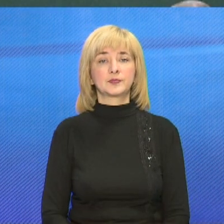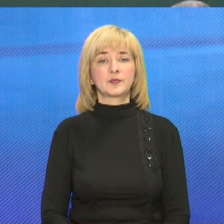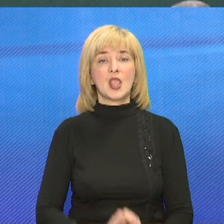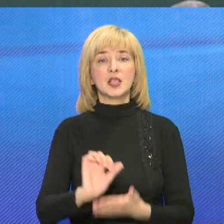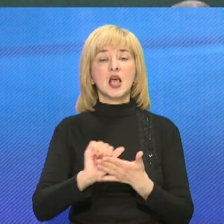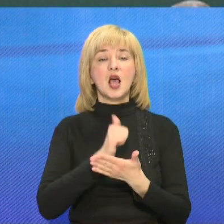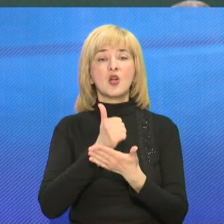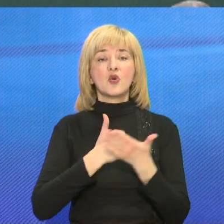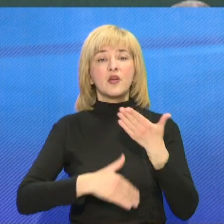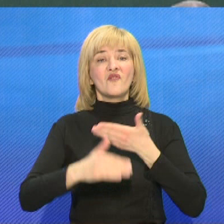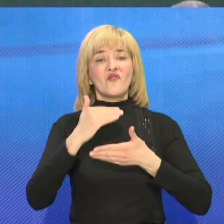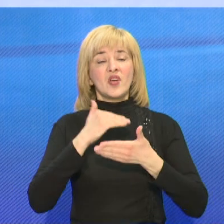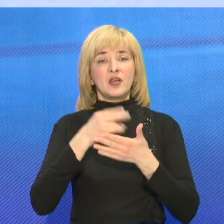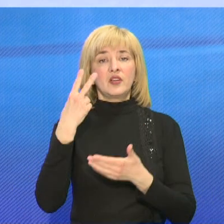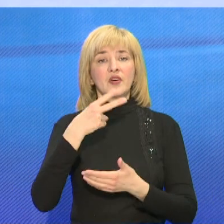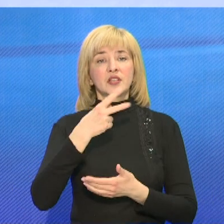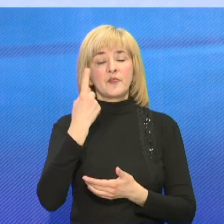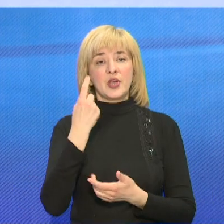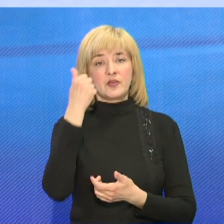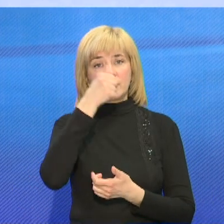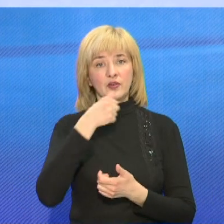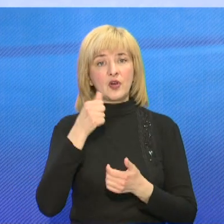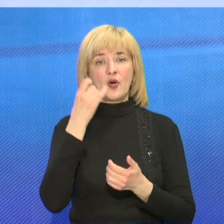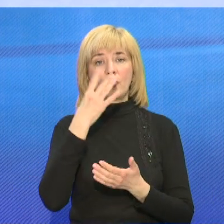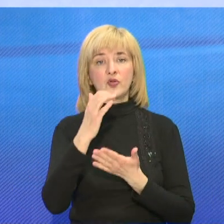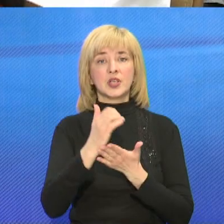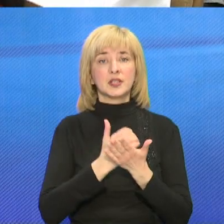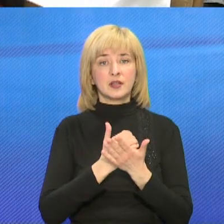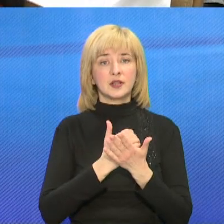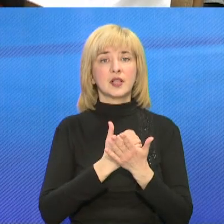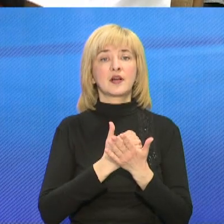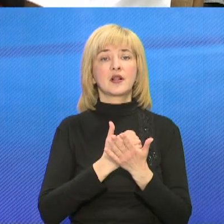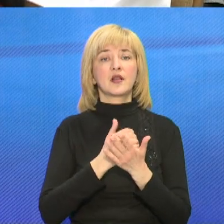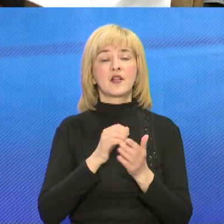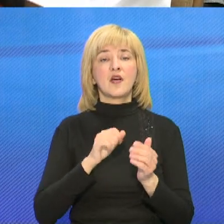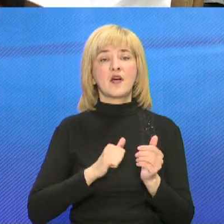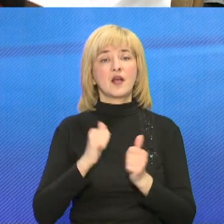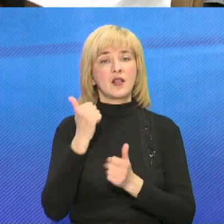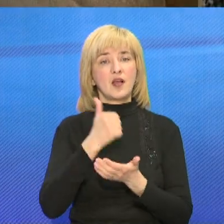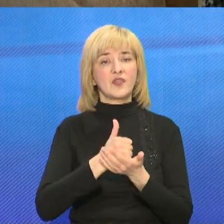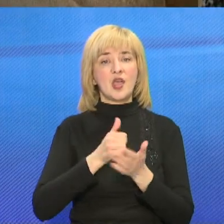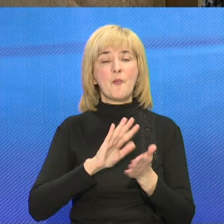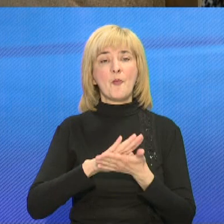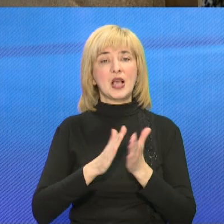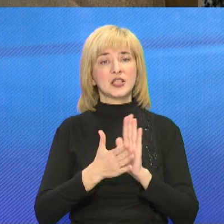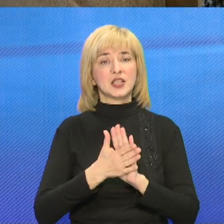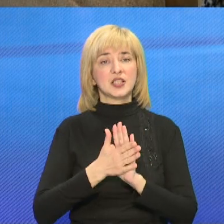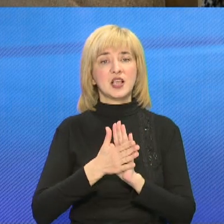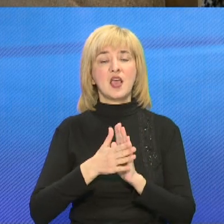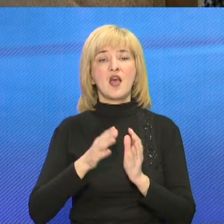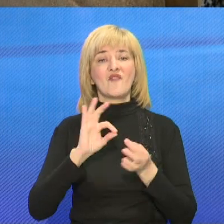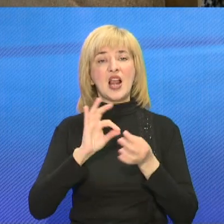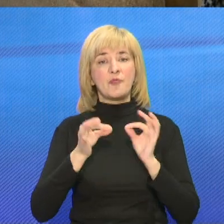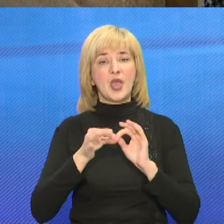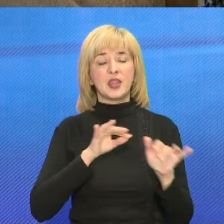Заголовных выников 2021-го Гродзенская область заховала ведущие позиции у олимпиадным руху и ЦТ. Юные жыхары региона